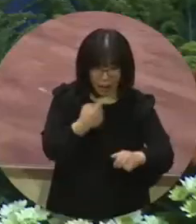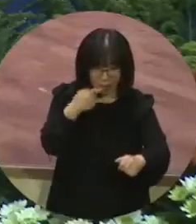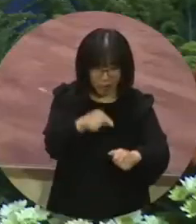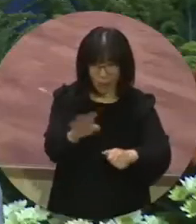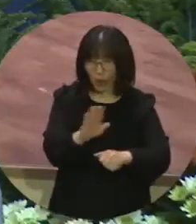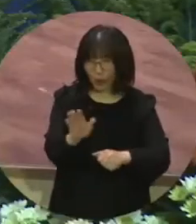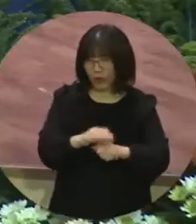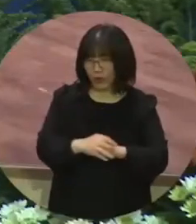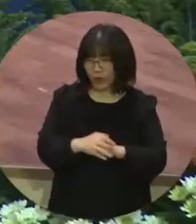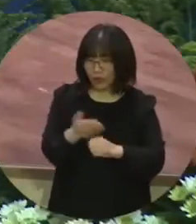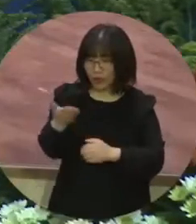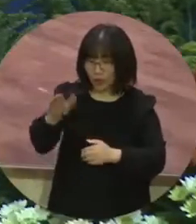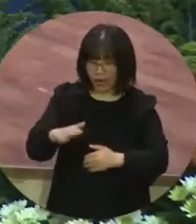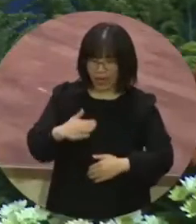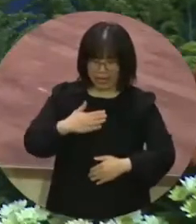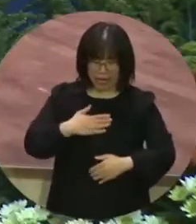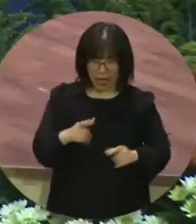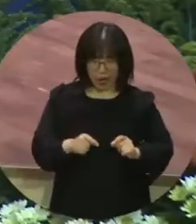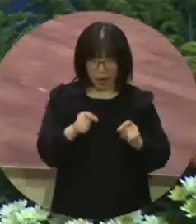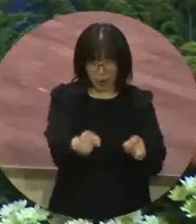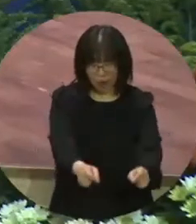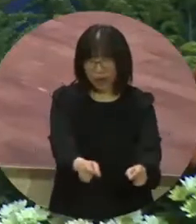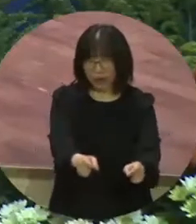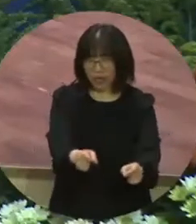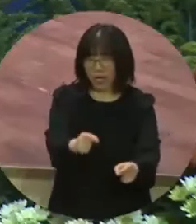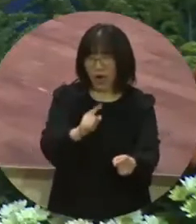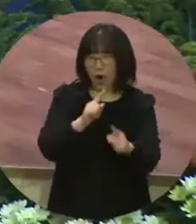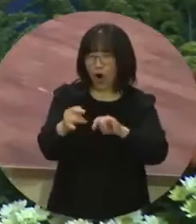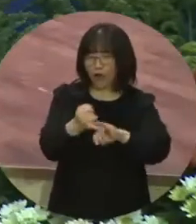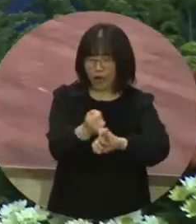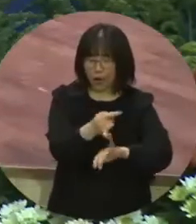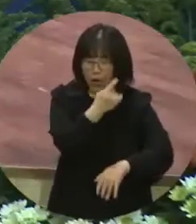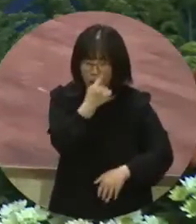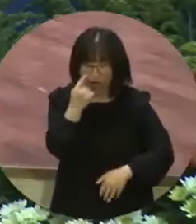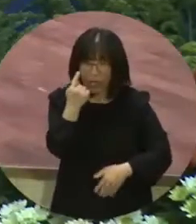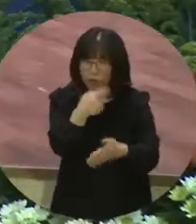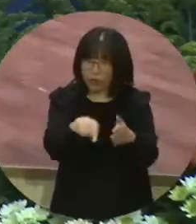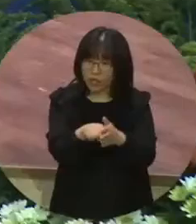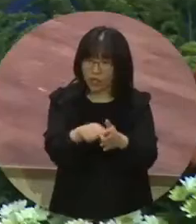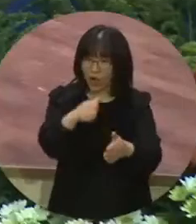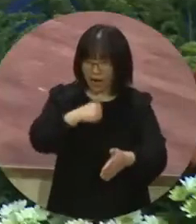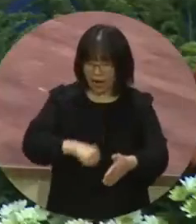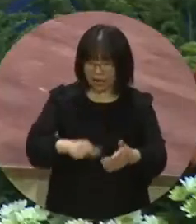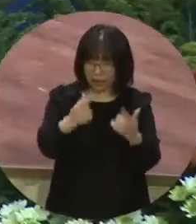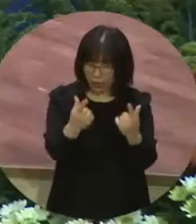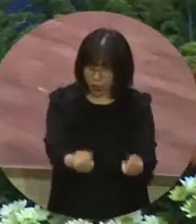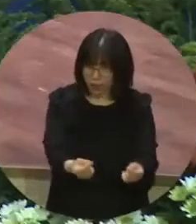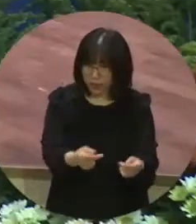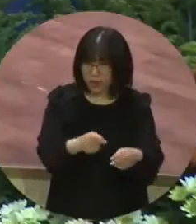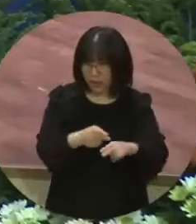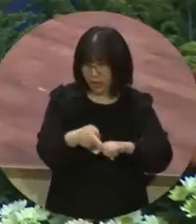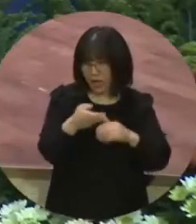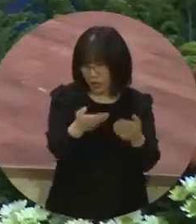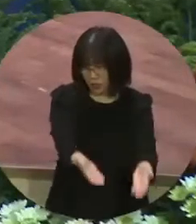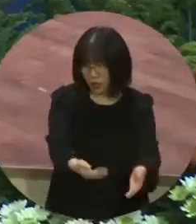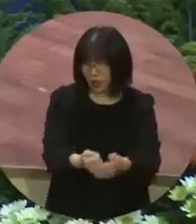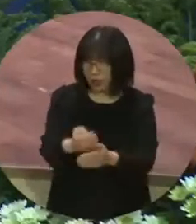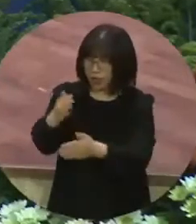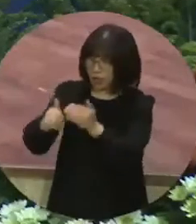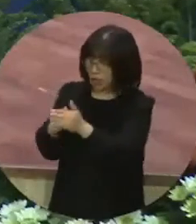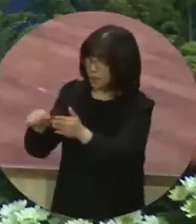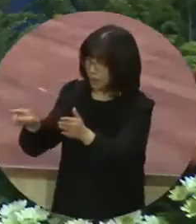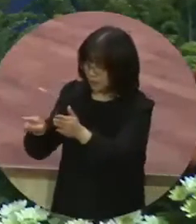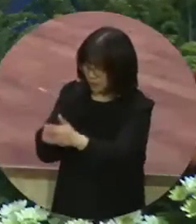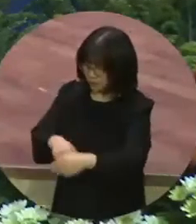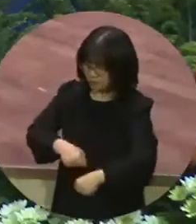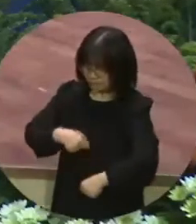행해. 아브라함이 이삭의 출생 사건을 통해서 말씀하신 대로 행하시는 하나님의 신실하심과